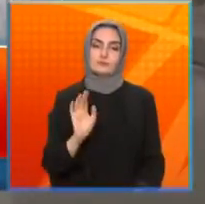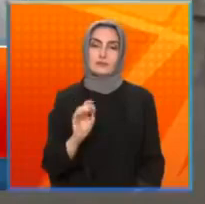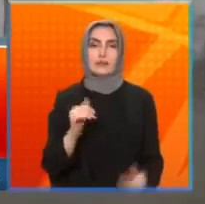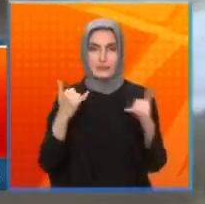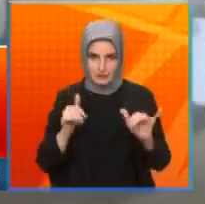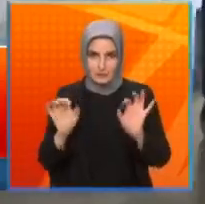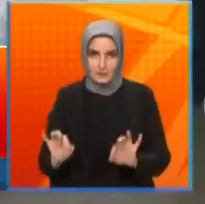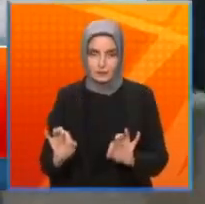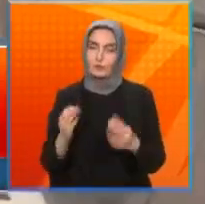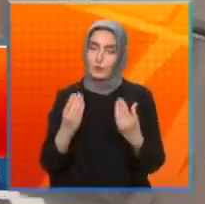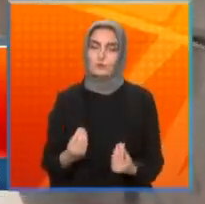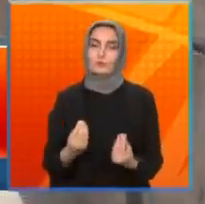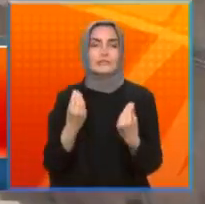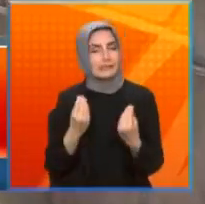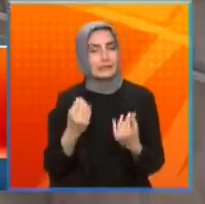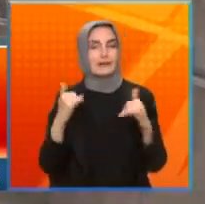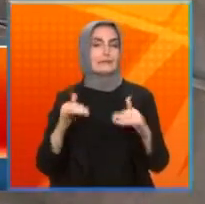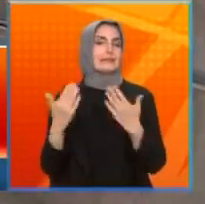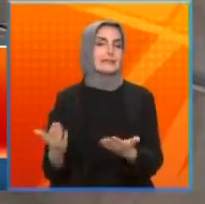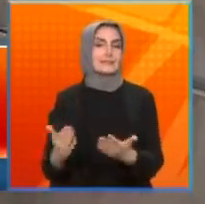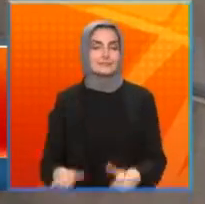başlayabilirim. Aynen efendim, iyi tatiller diliyoruz.